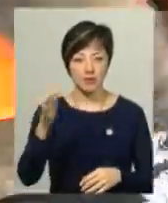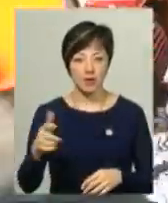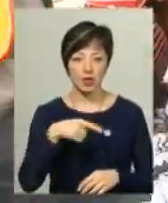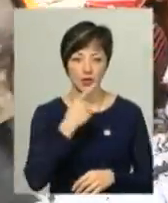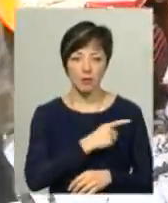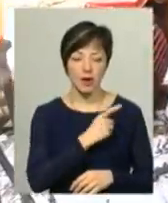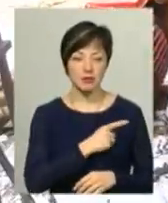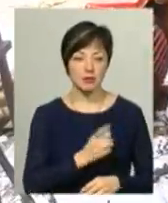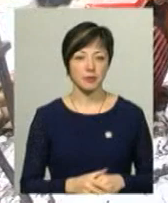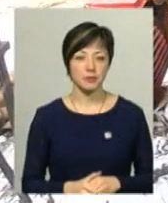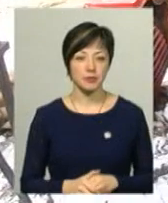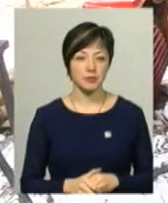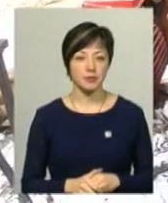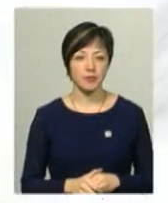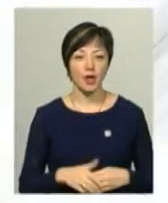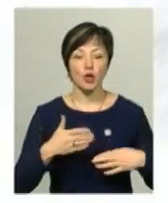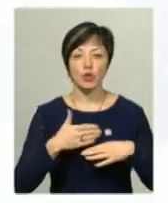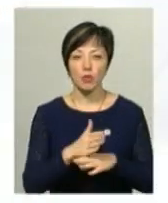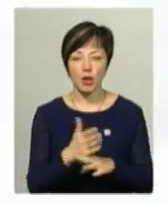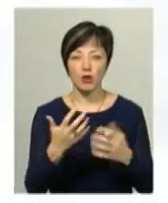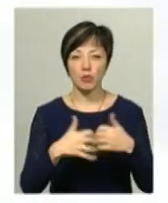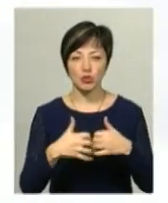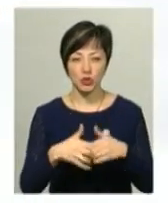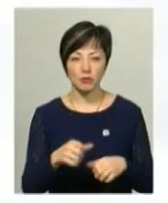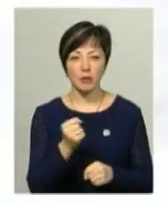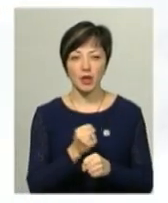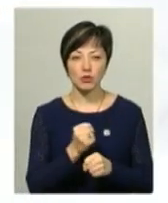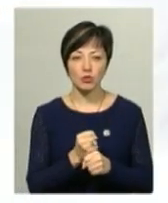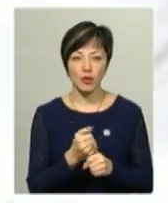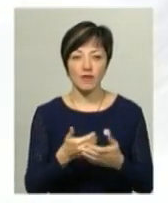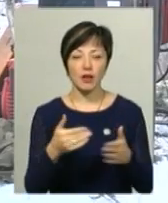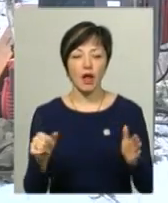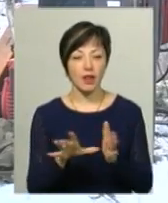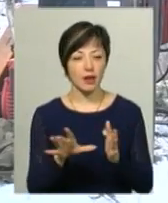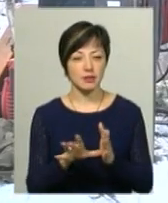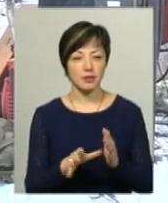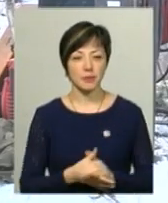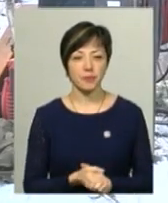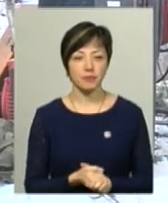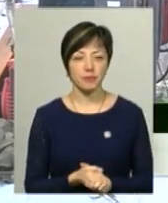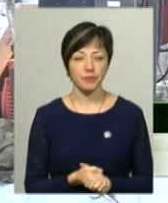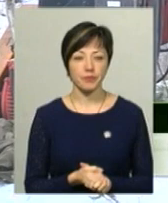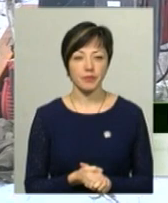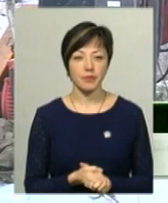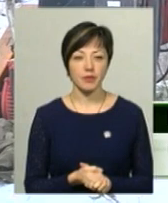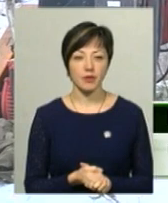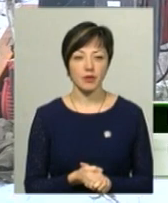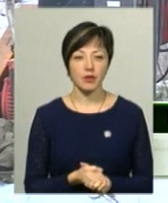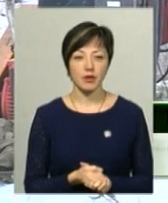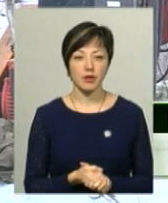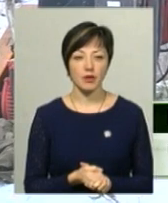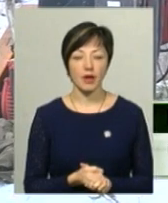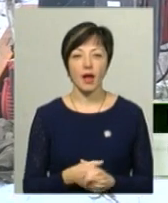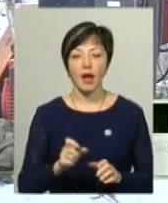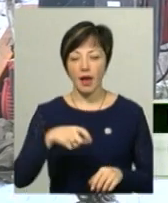каже майстер Едуард Дашевський. Дробильна машина на сміттєзвалищі працює від електриків. Крім ялинок, я кажу, гілля ще. З городу все